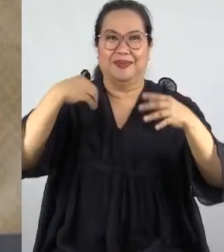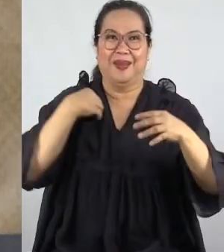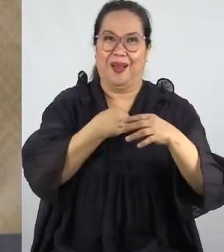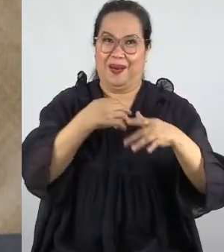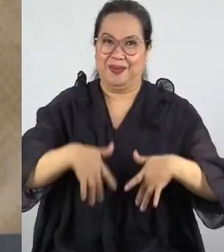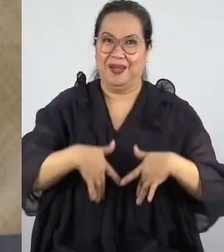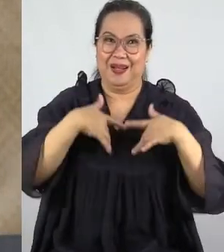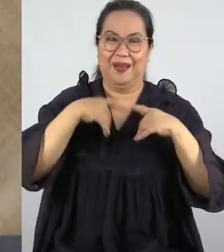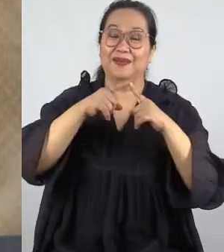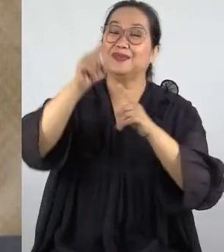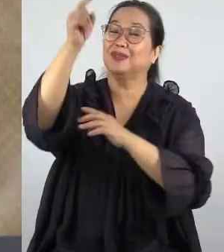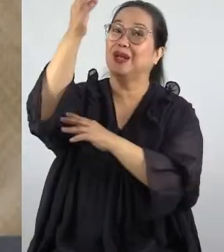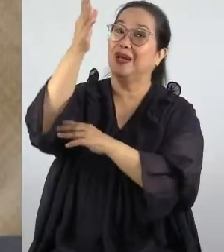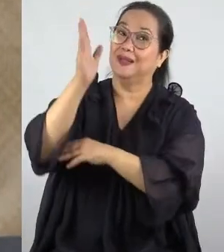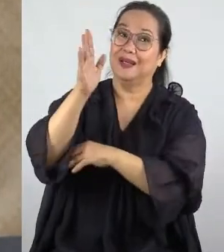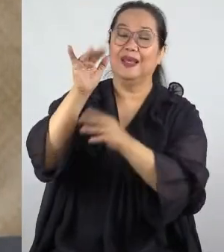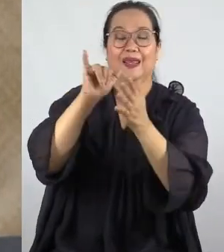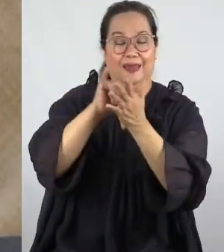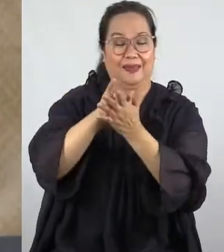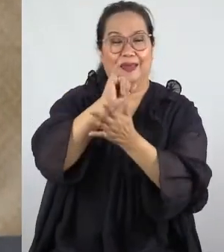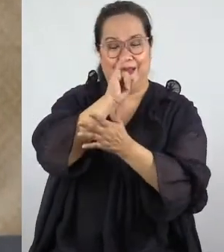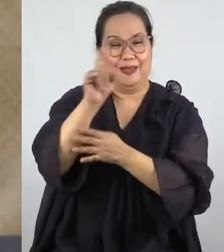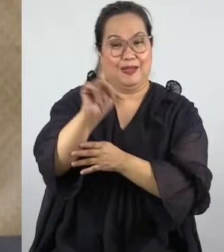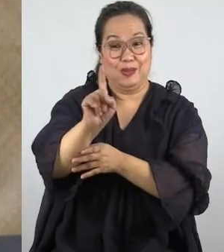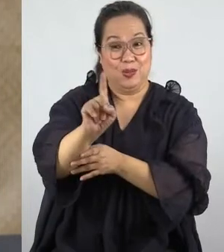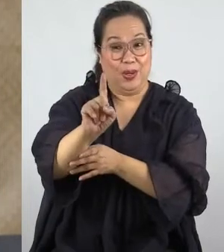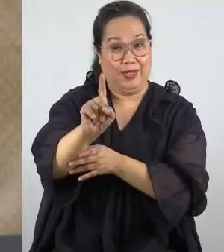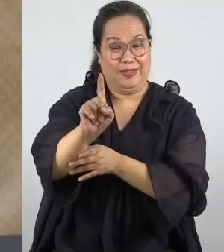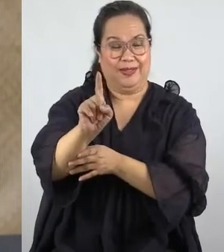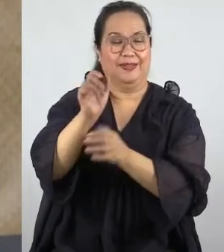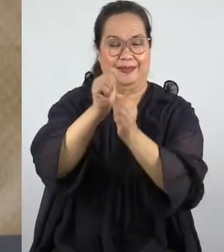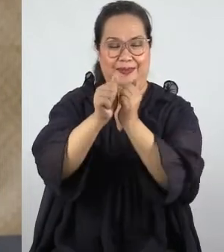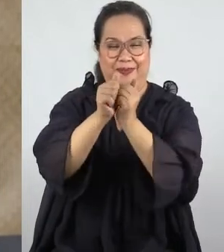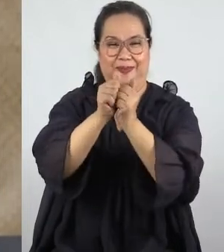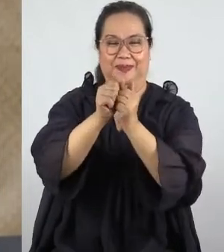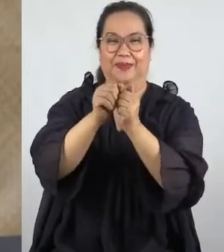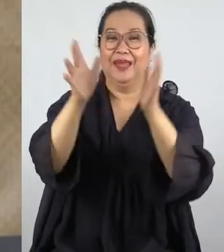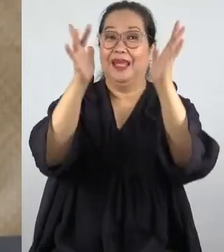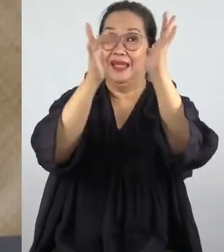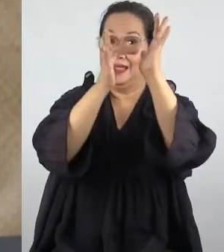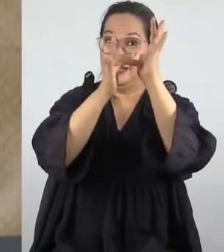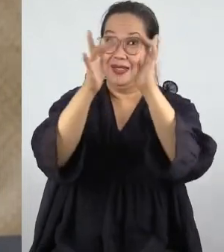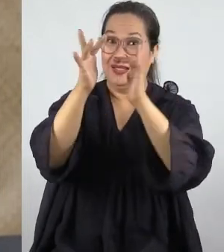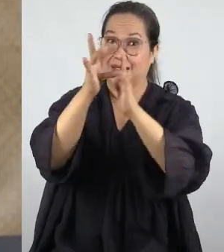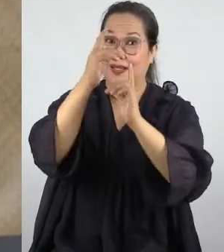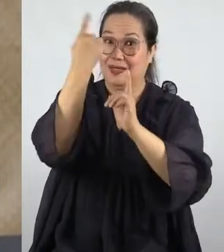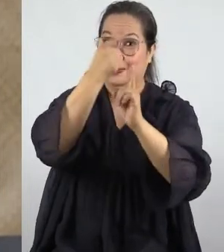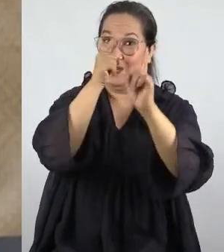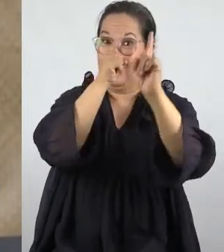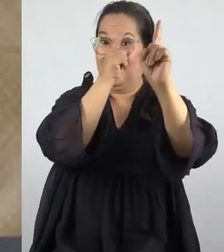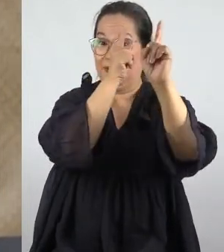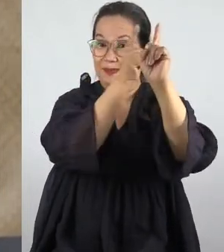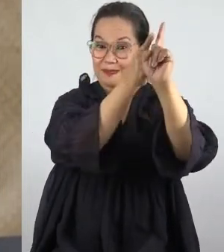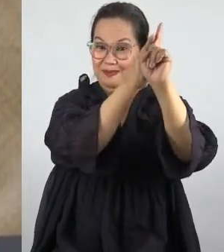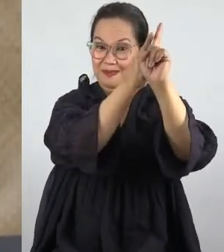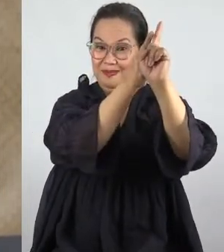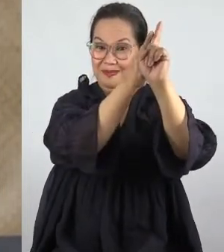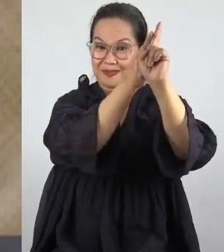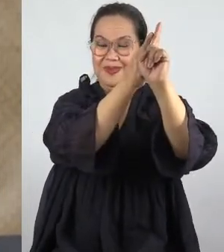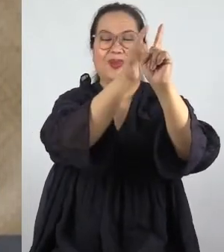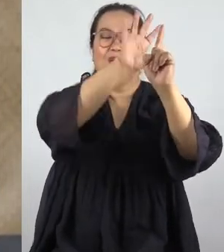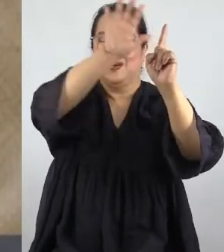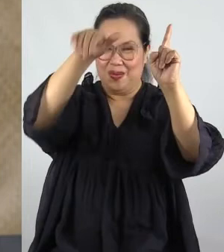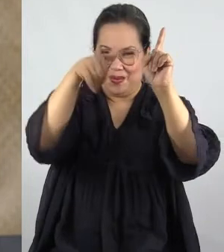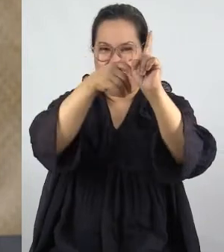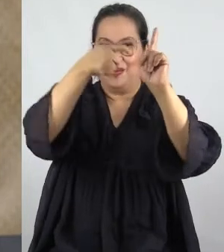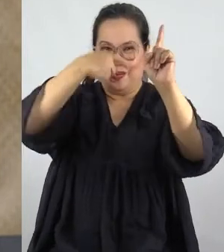sa Kanya. Yun ang Kanyang gustong sabihin. Si Jesus ang tanging destinasyon ng lahat